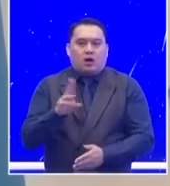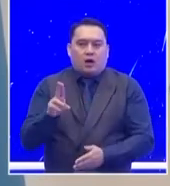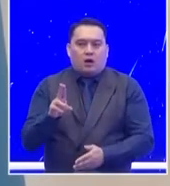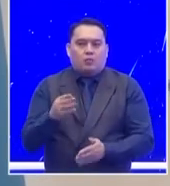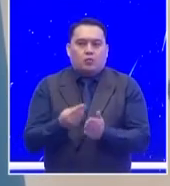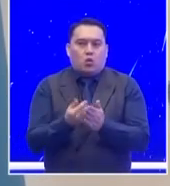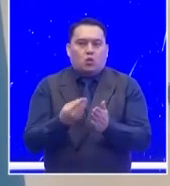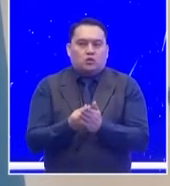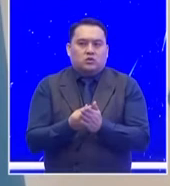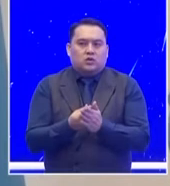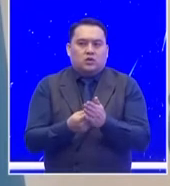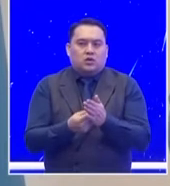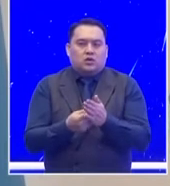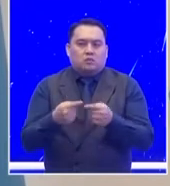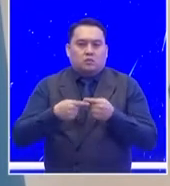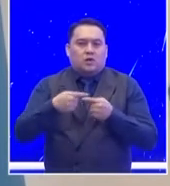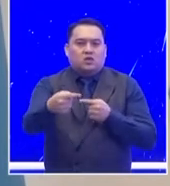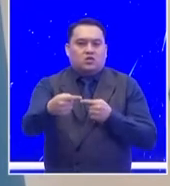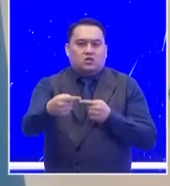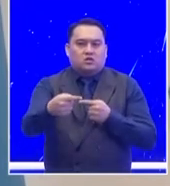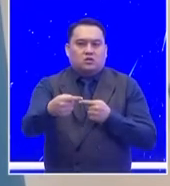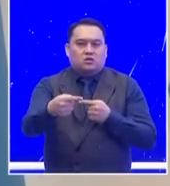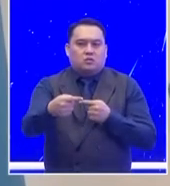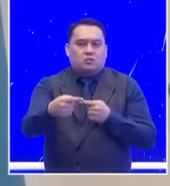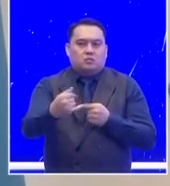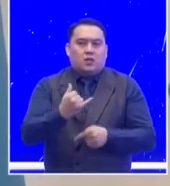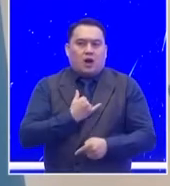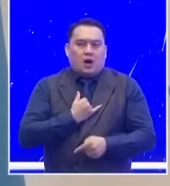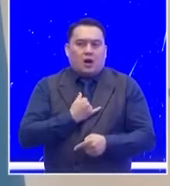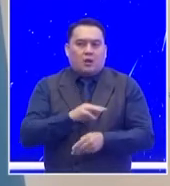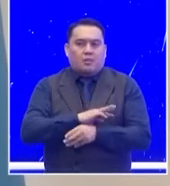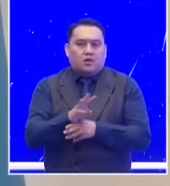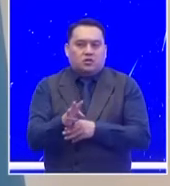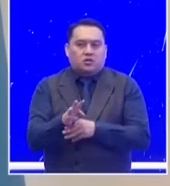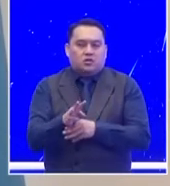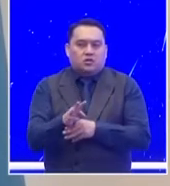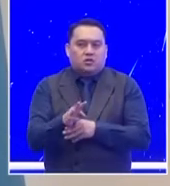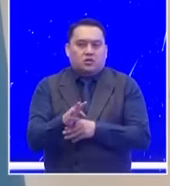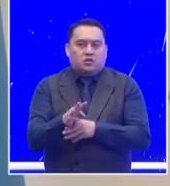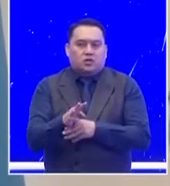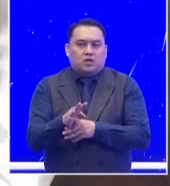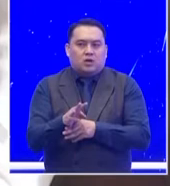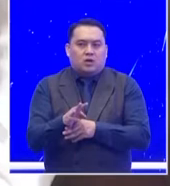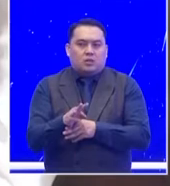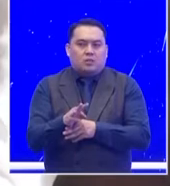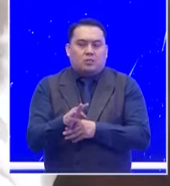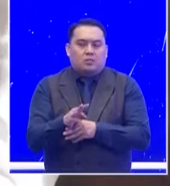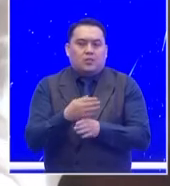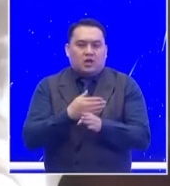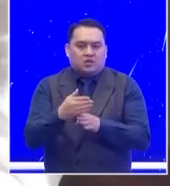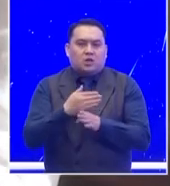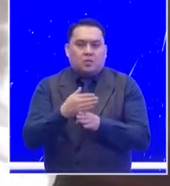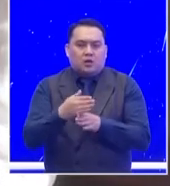бюджет на магистральный. То есть мы должны магистральное сначала подвести. Подвести. И параллельно, конечно, там